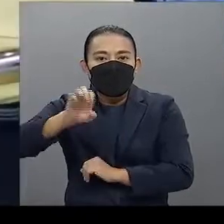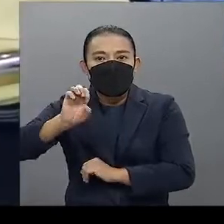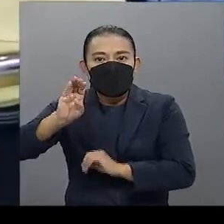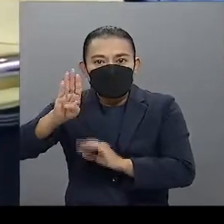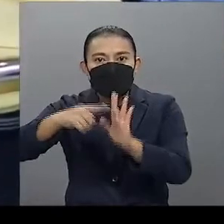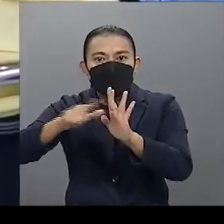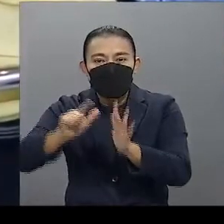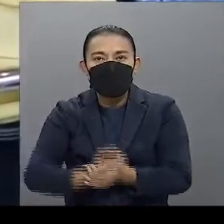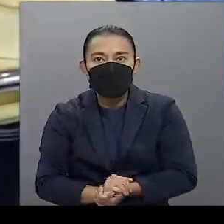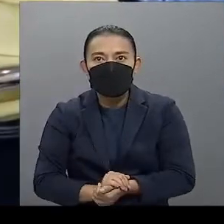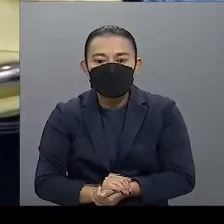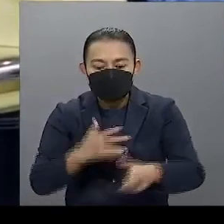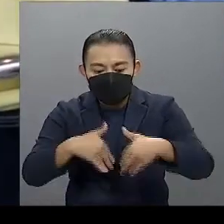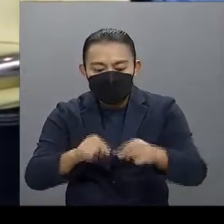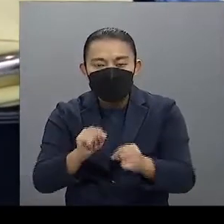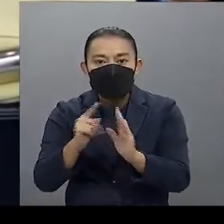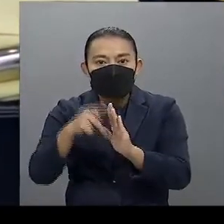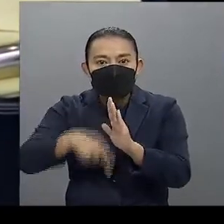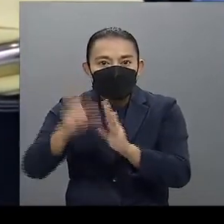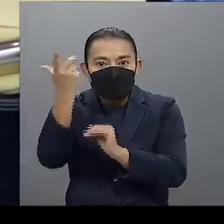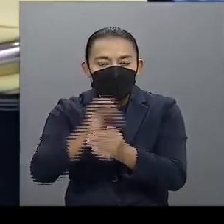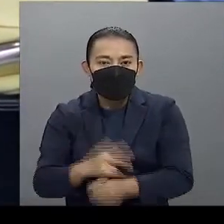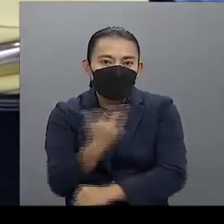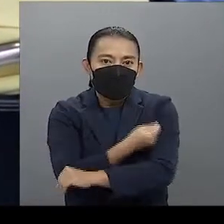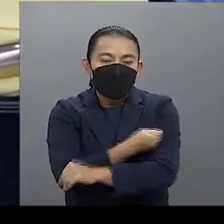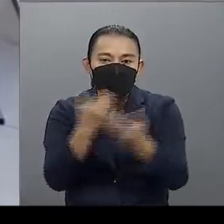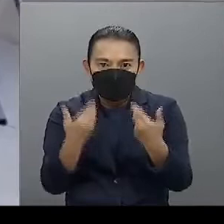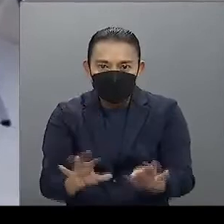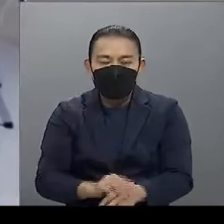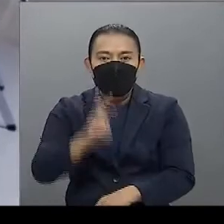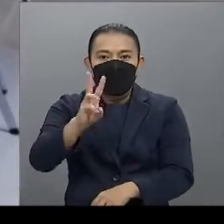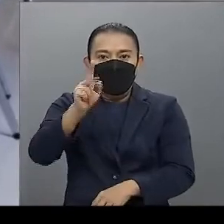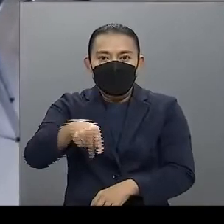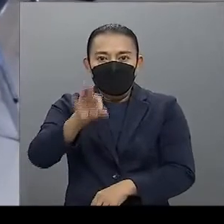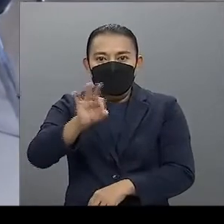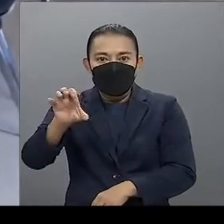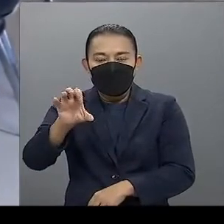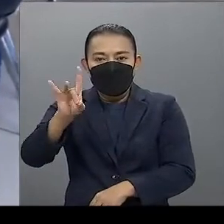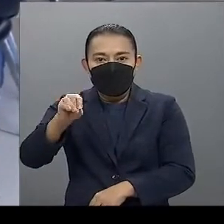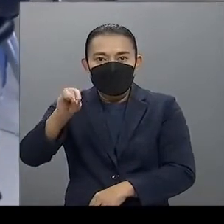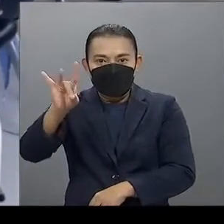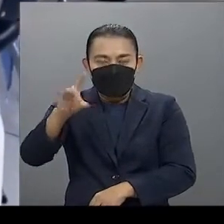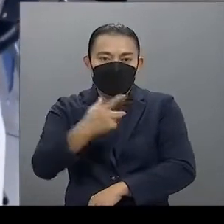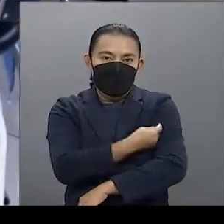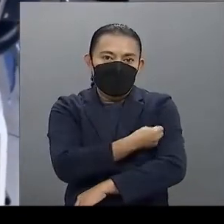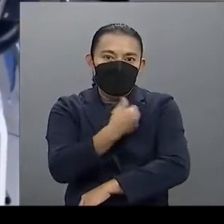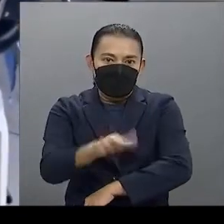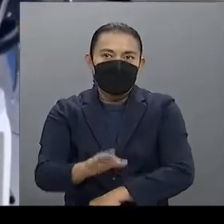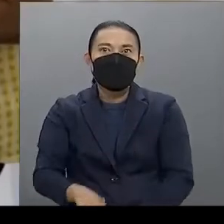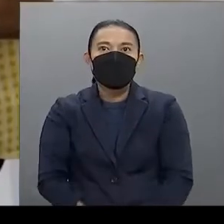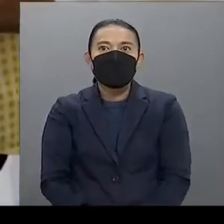ในจังหวัดพิษณุโลกนั้นได้รับการฉีดวัคซีนไปแล้วนะคะ6988คนค่ะม.ค